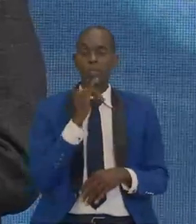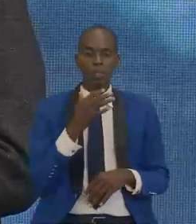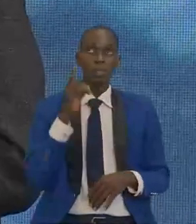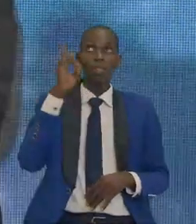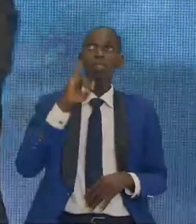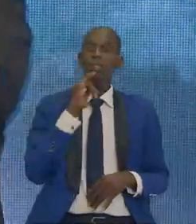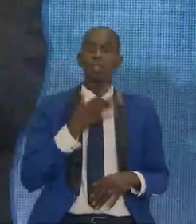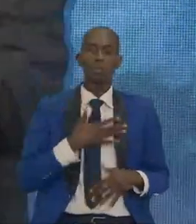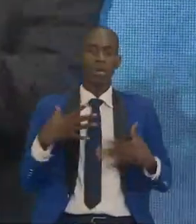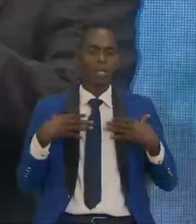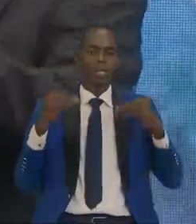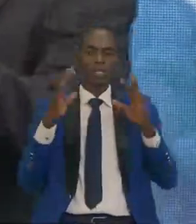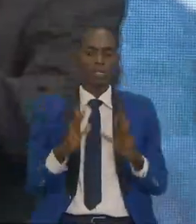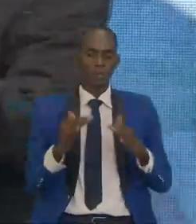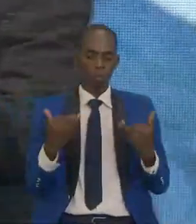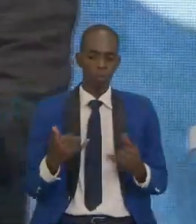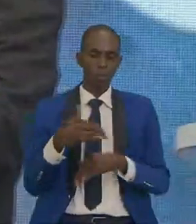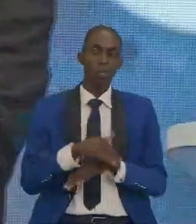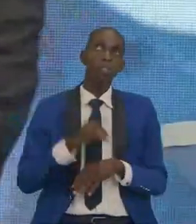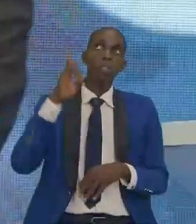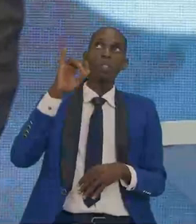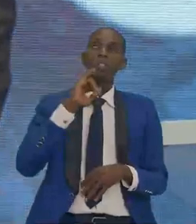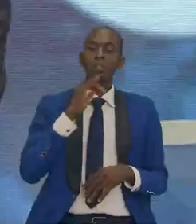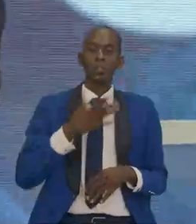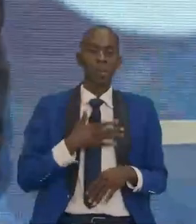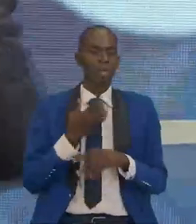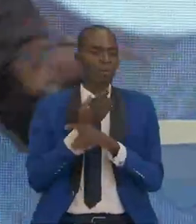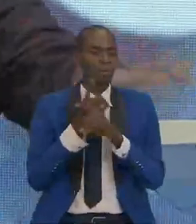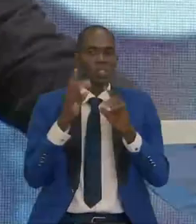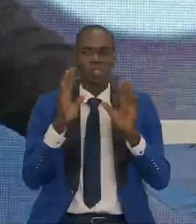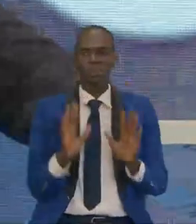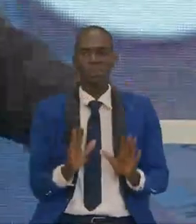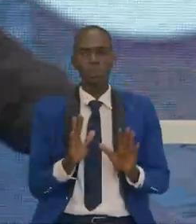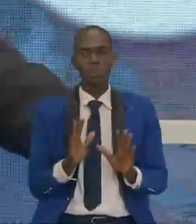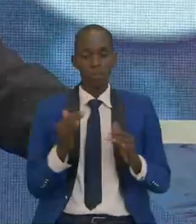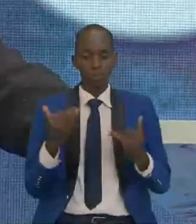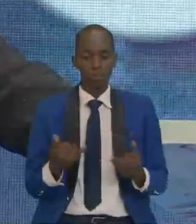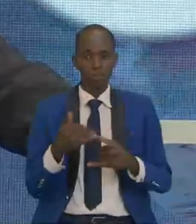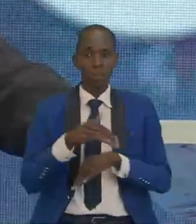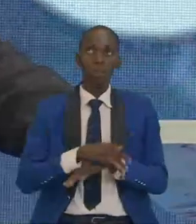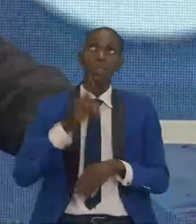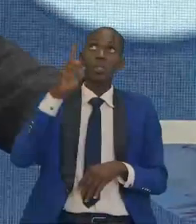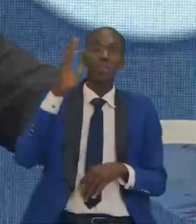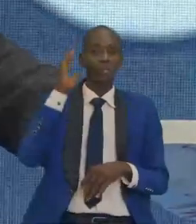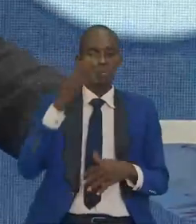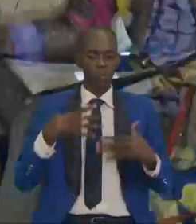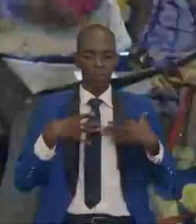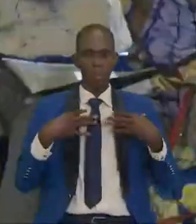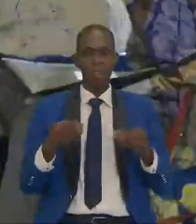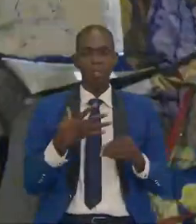le vois, ce soir il est mon guérisseur, ce soir il est mon